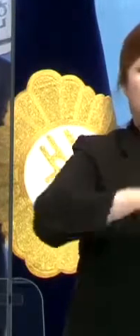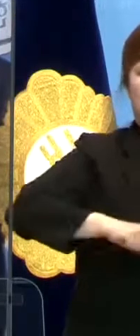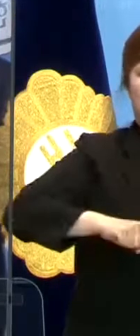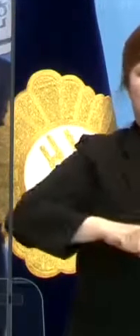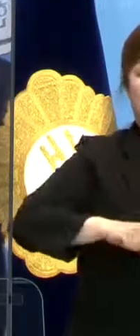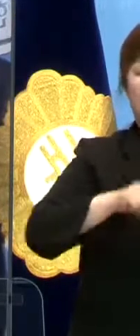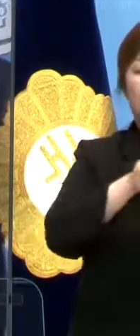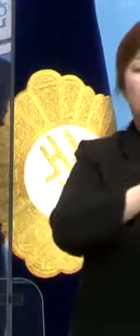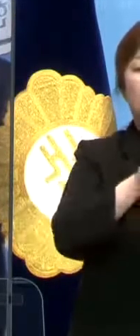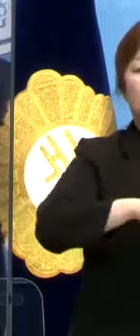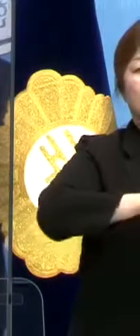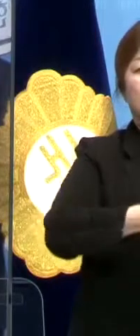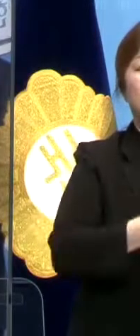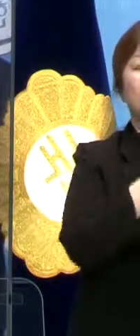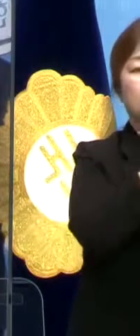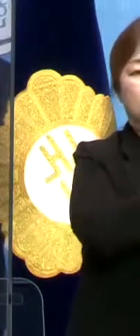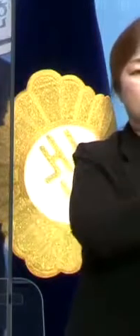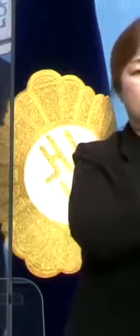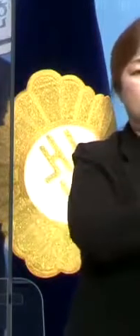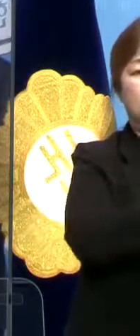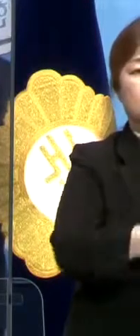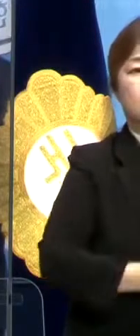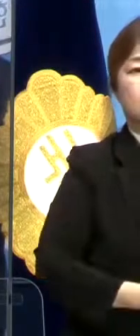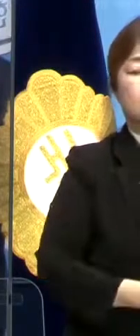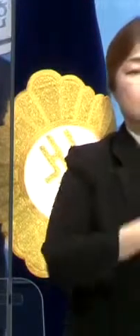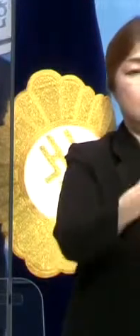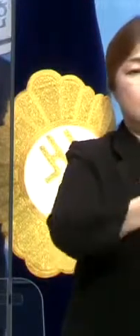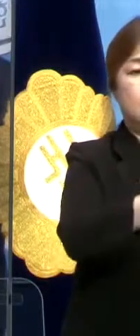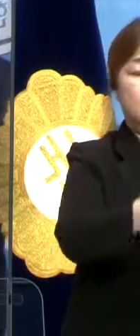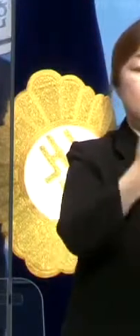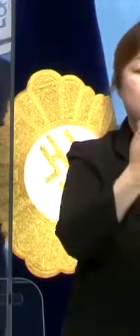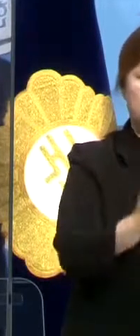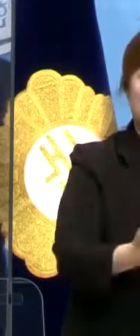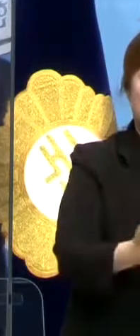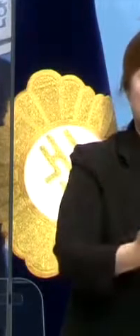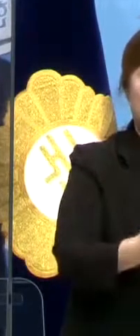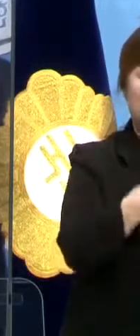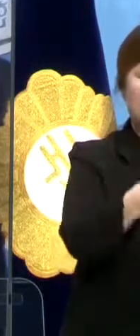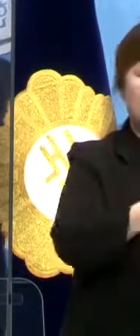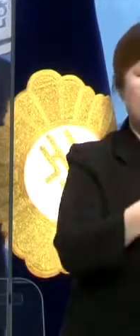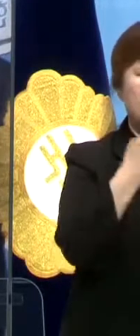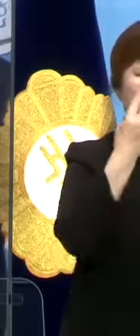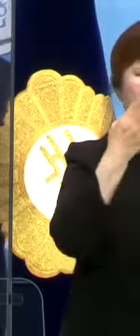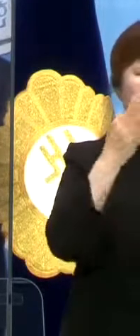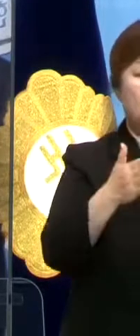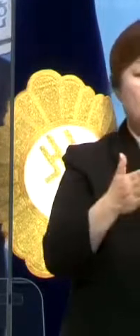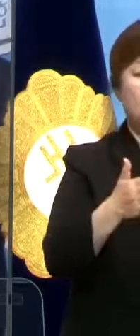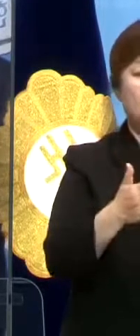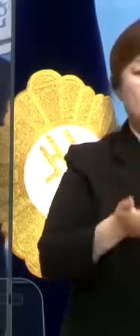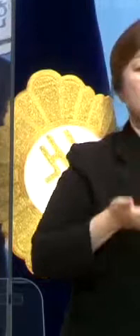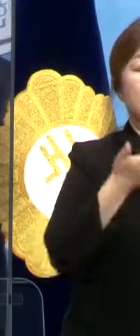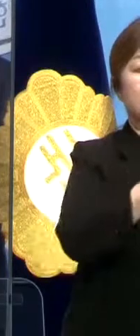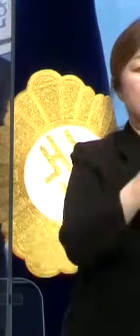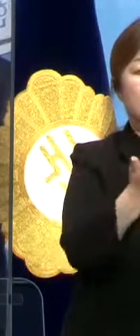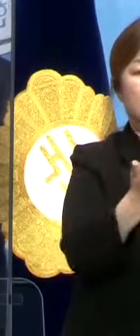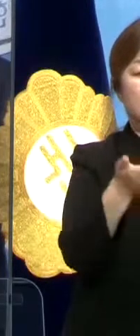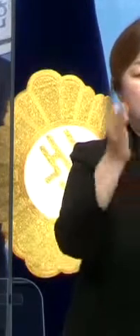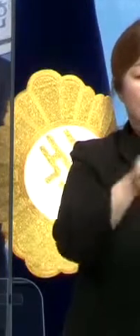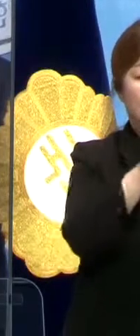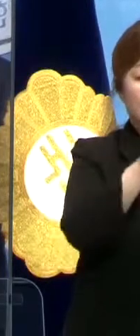밑에 행사처럼 때 쓰입니다 연차휴가 1년 4개월 동안 근무 있기 때문에 운차이가 줘야 됩니다